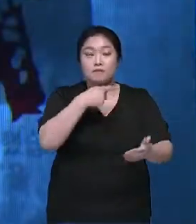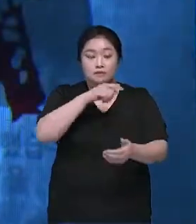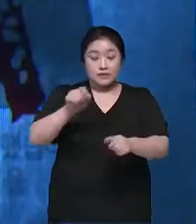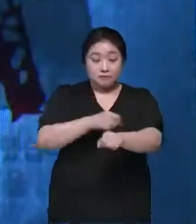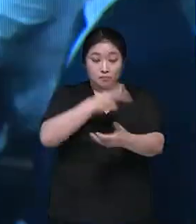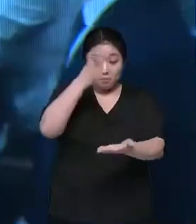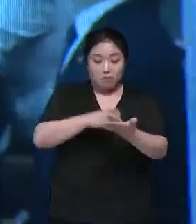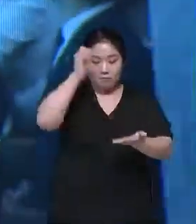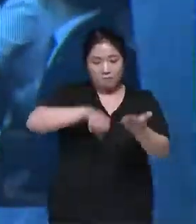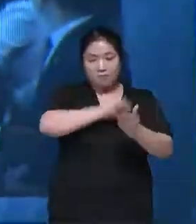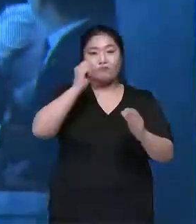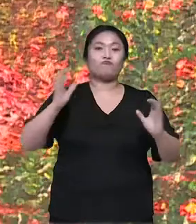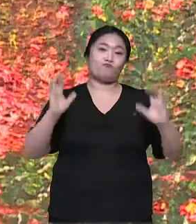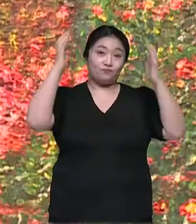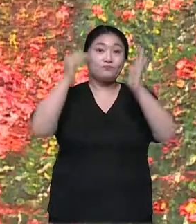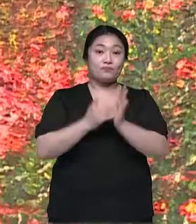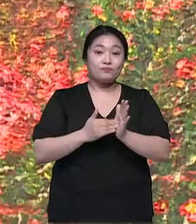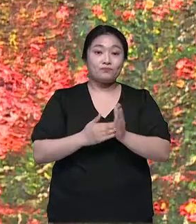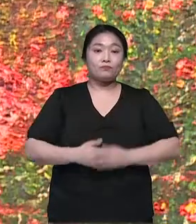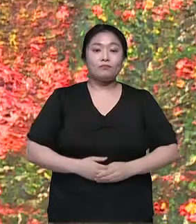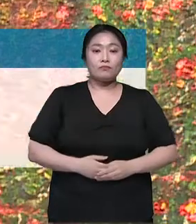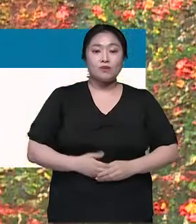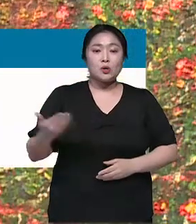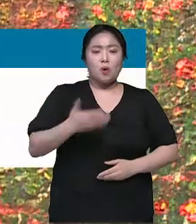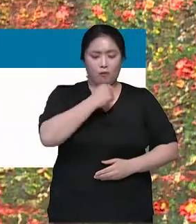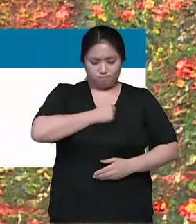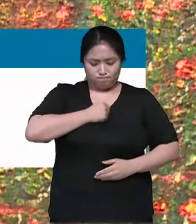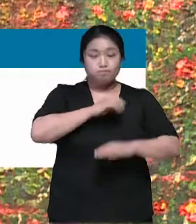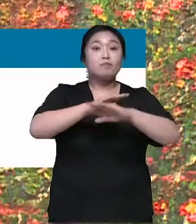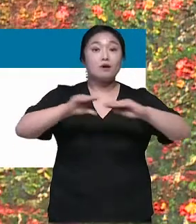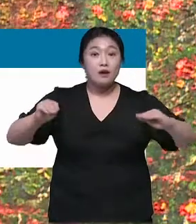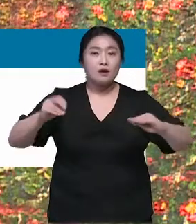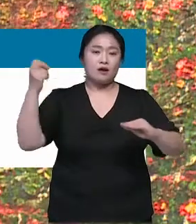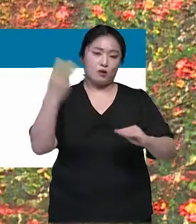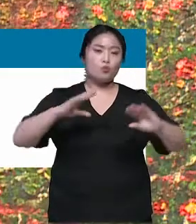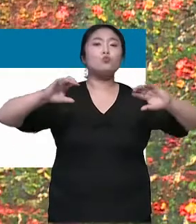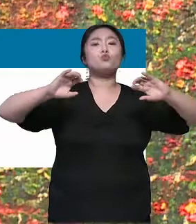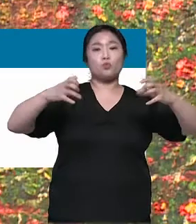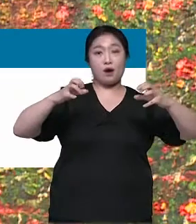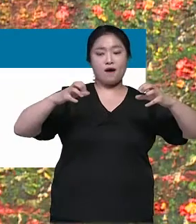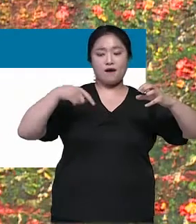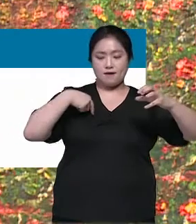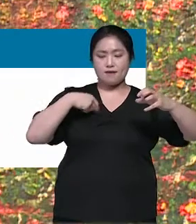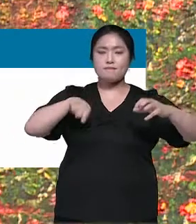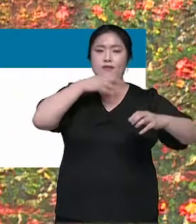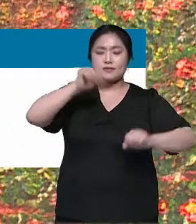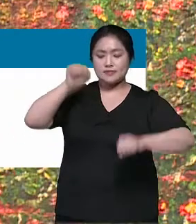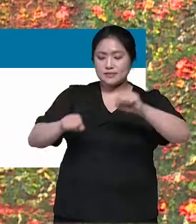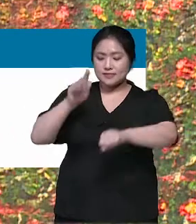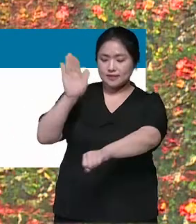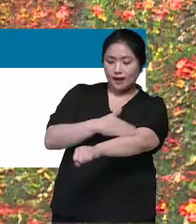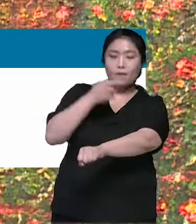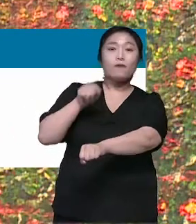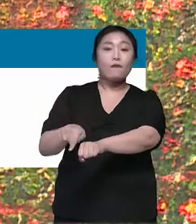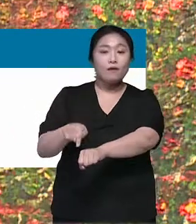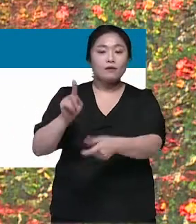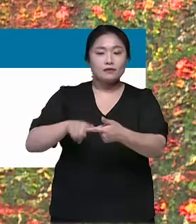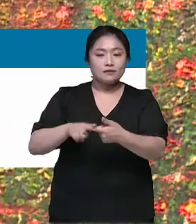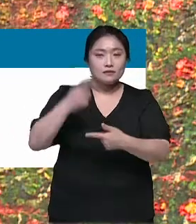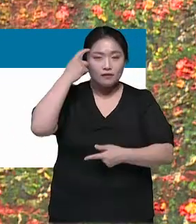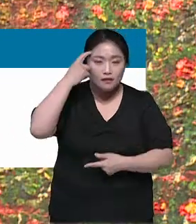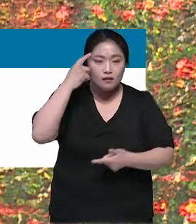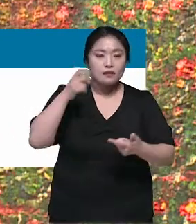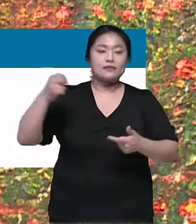통과를 축하했습니다. 여러분의 한을 풀어드리고 국가도 저질렀던 잘못된